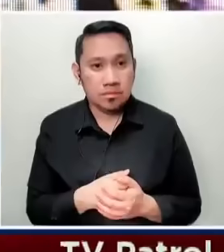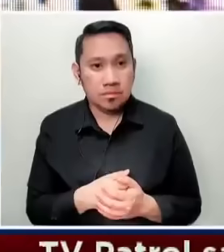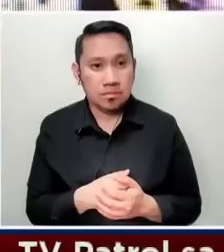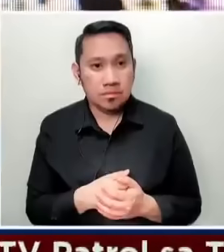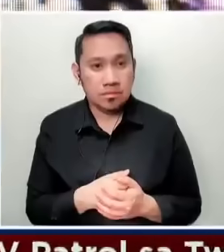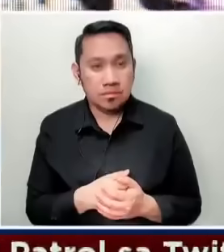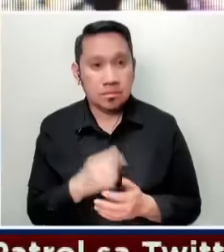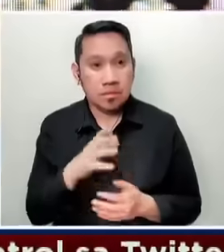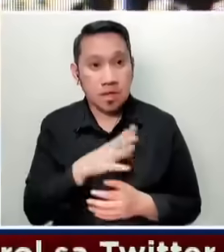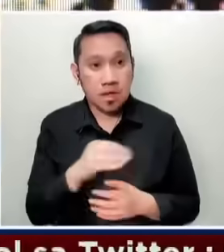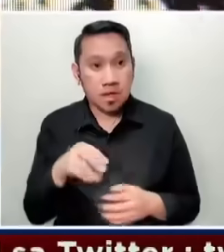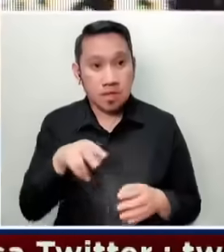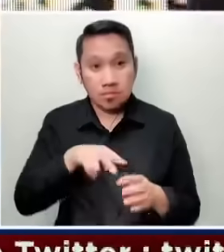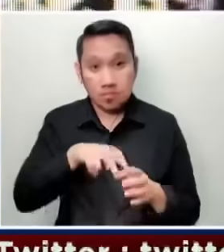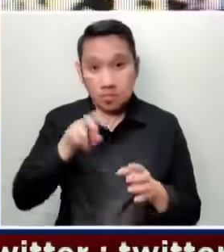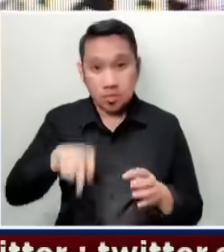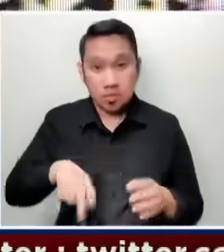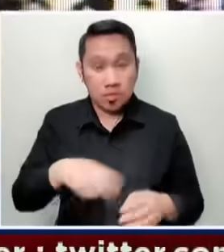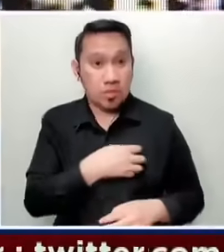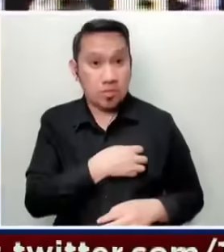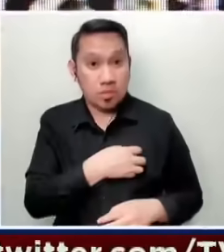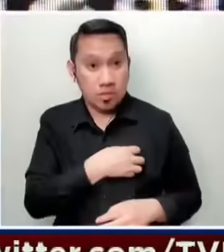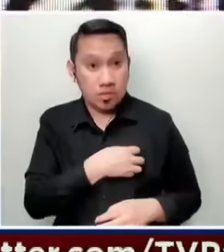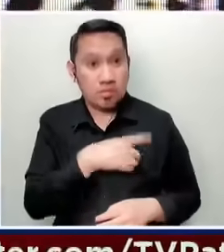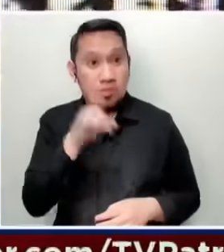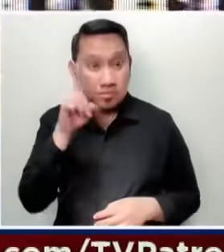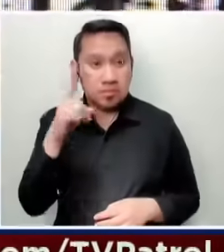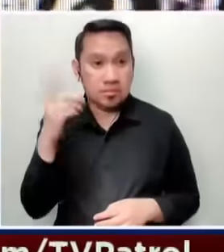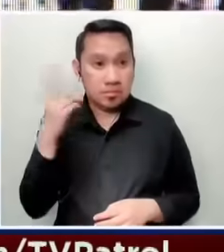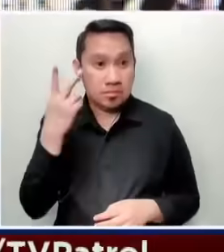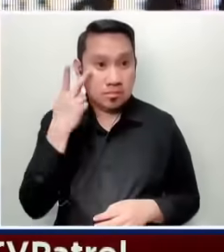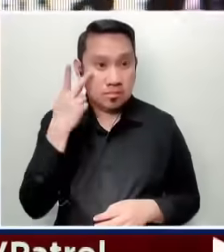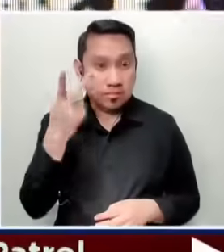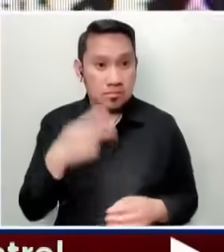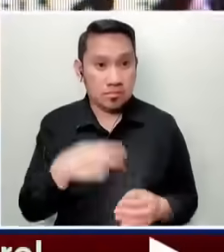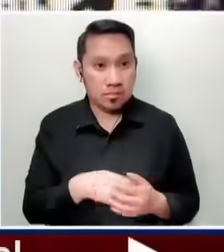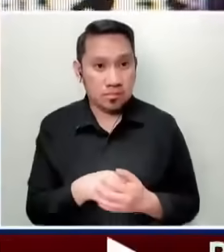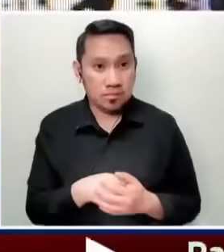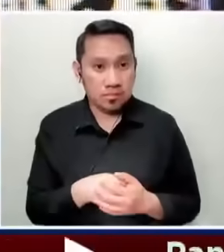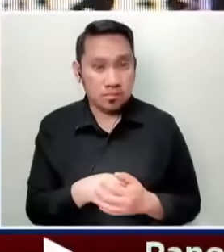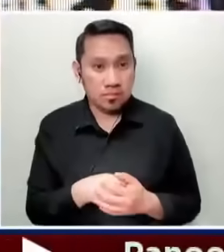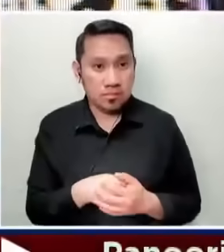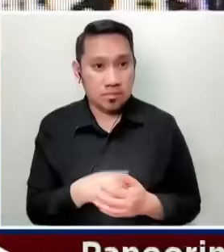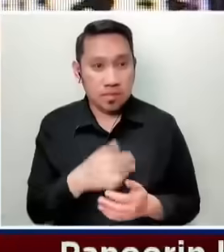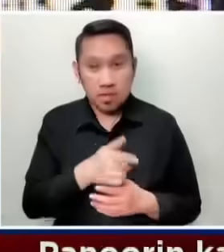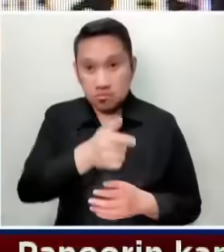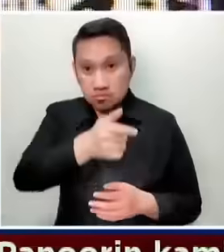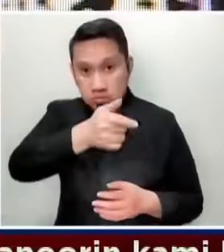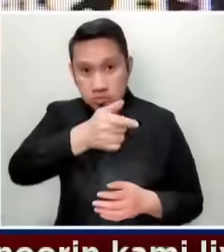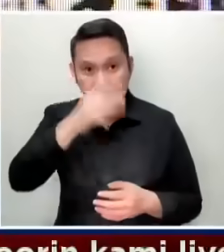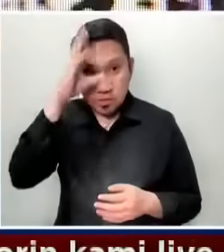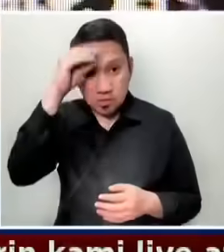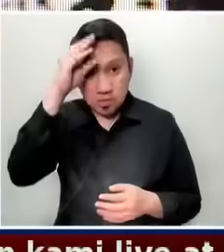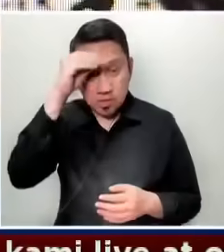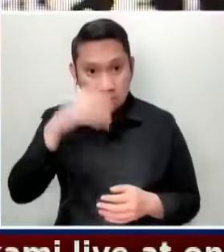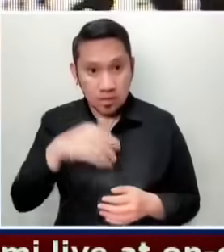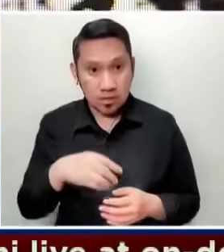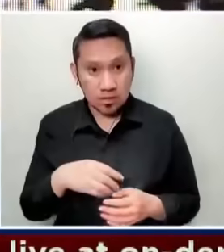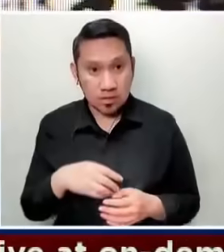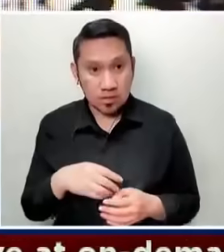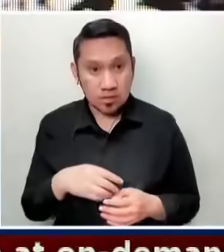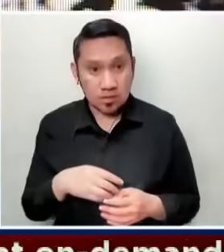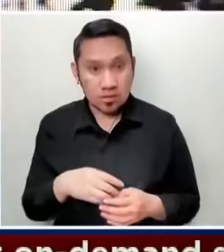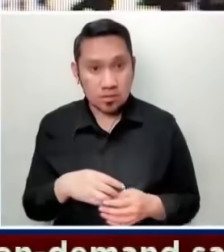Agad namang bumaba ang kasamang pulis ni De Leon na si Corporal Adrian Manatad at tinutukan ng baril ang lalaki pero di ito